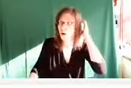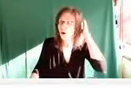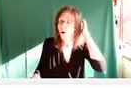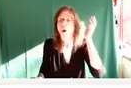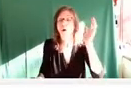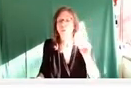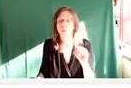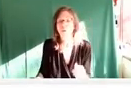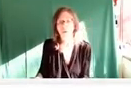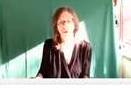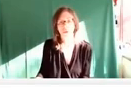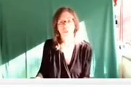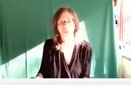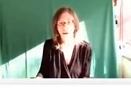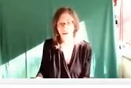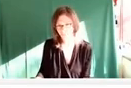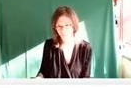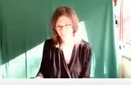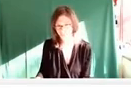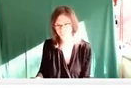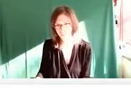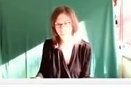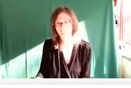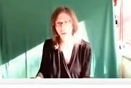reparlera un peu plus tard.